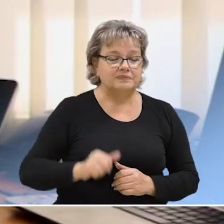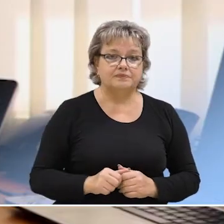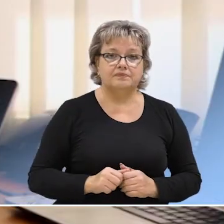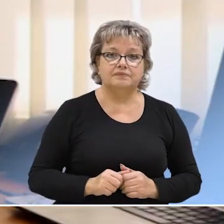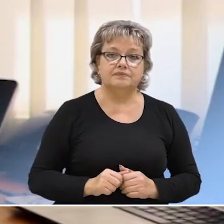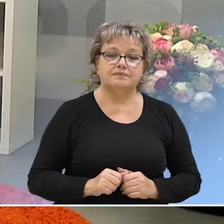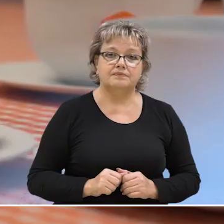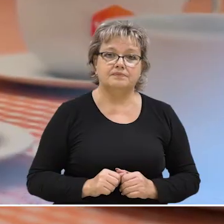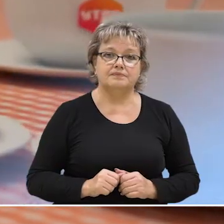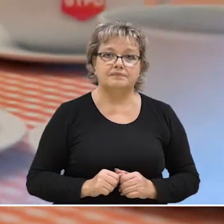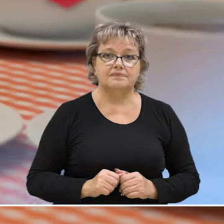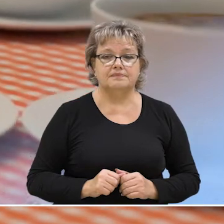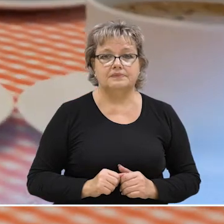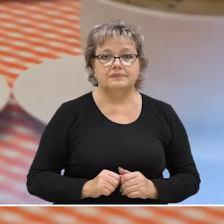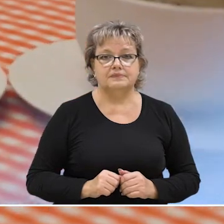До свидания.